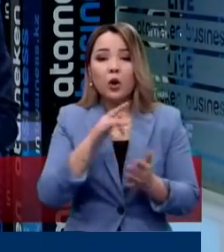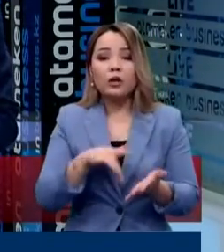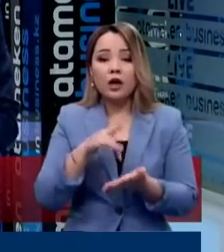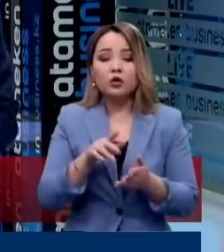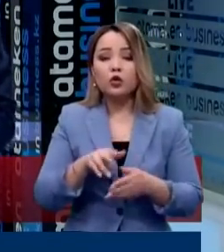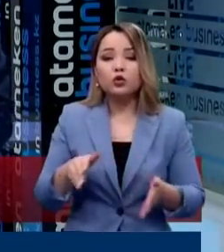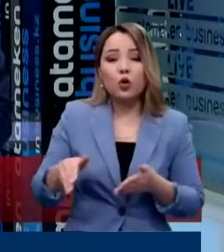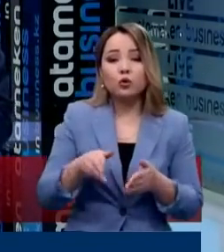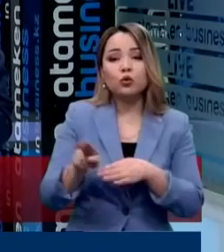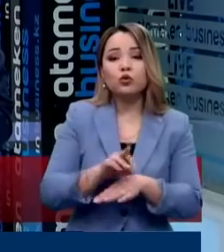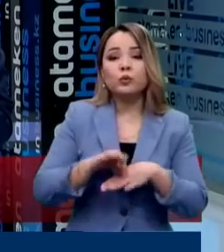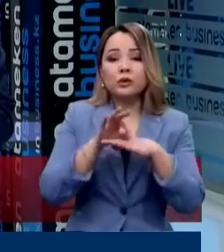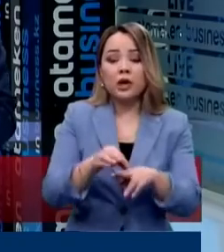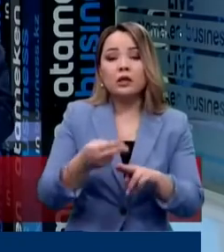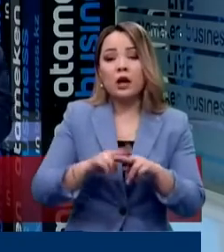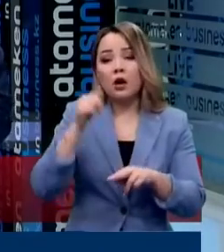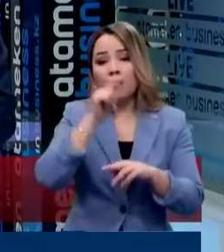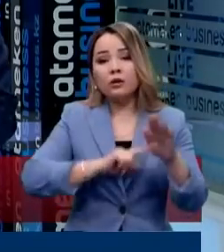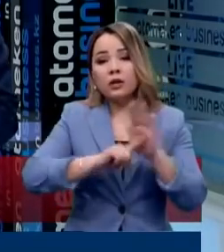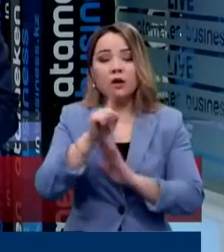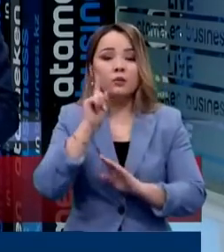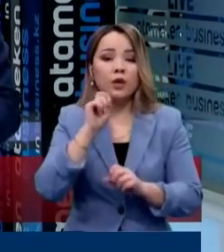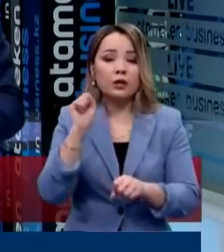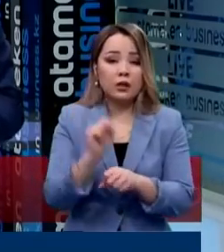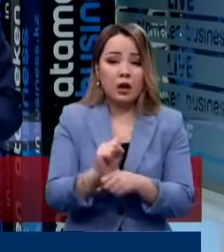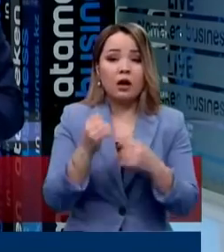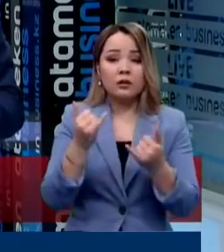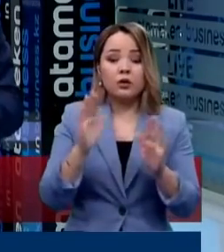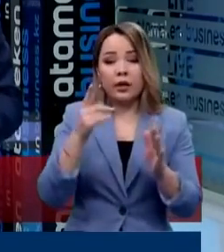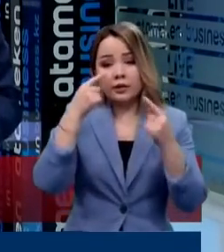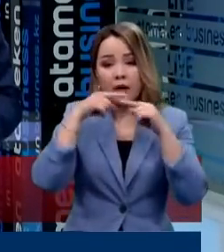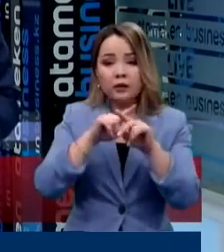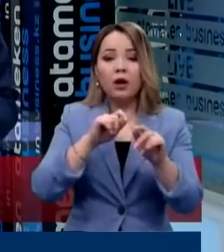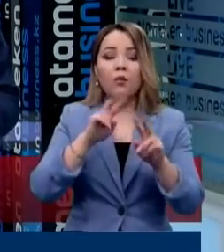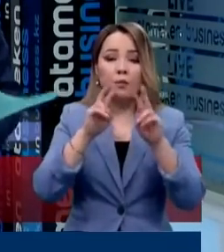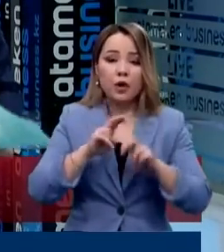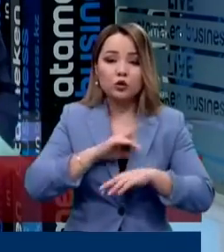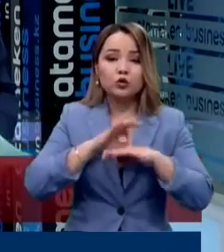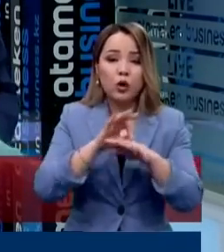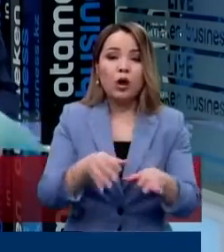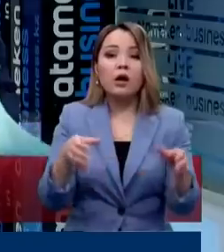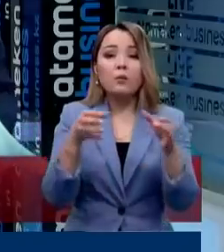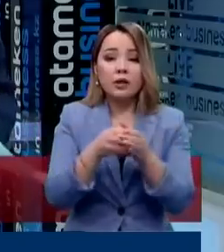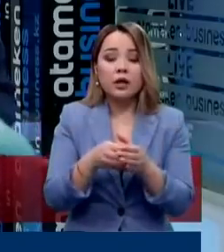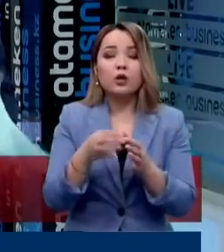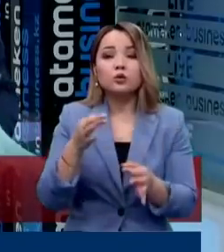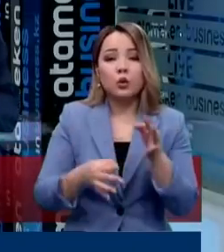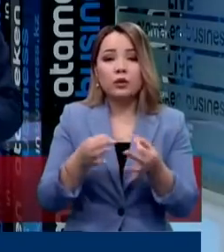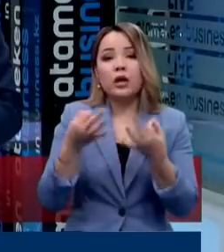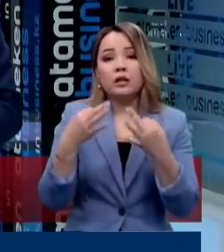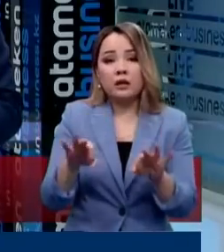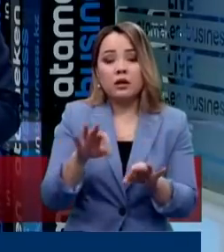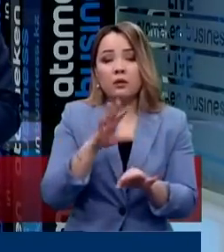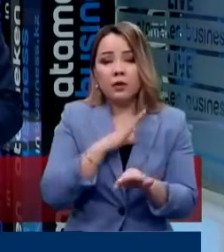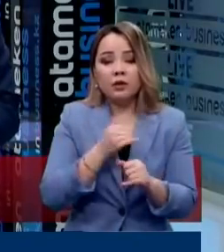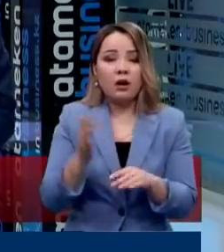жатқан жолдағы жұмыстар да биыл басталмай қалуы мүмкін, өйткені мұнда техникалық байқау жүргізетін компанияны сот лицензиясынан